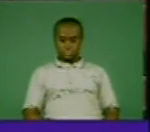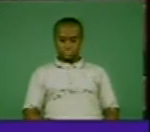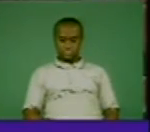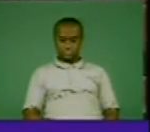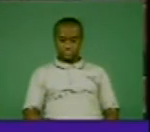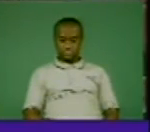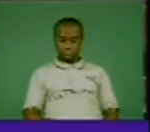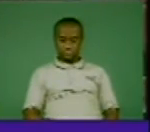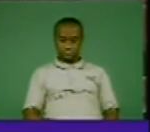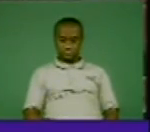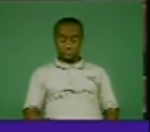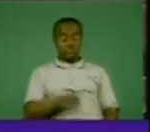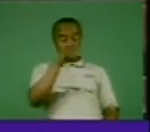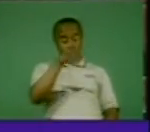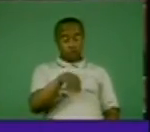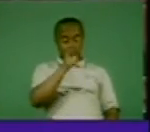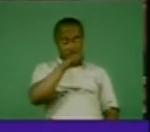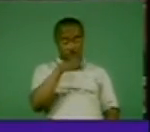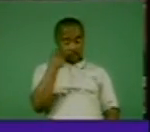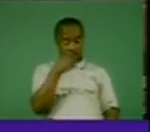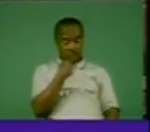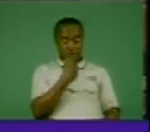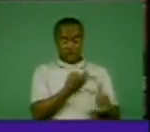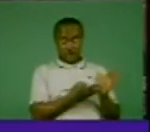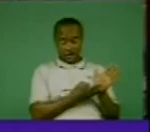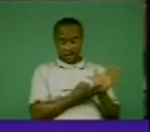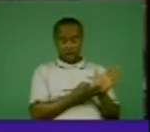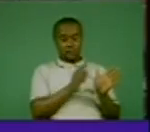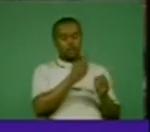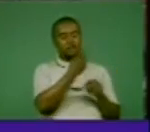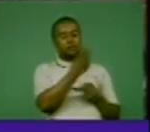kwenye sura ya 8 ilikuwa ni ibara 100, ni kura 147